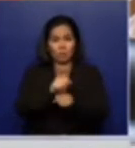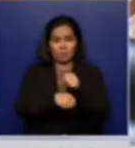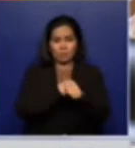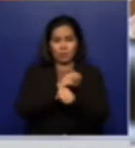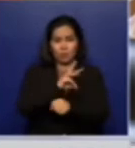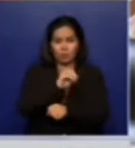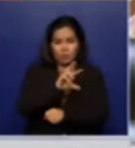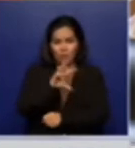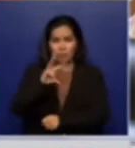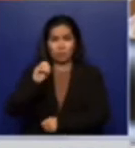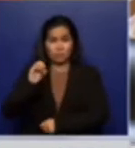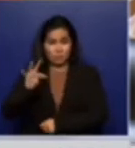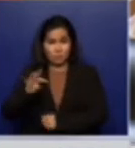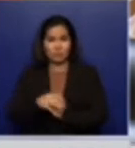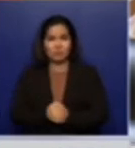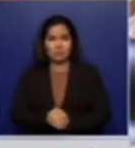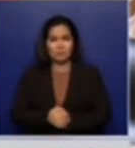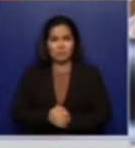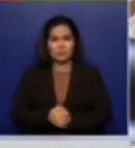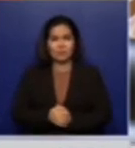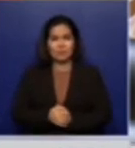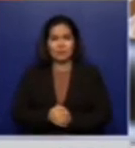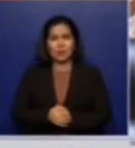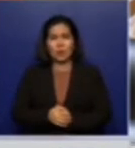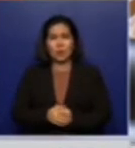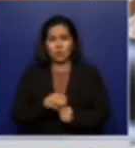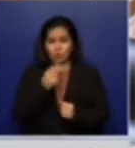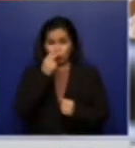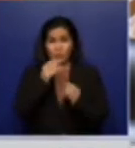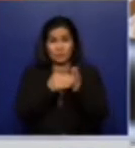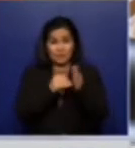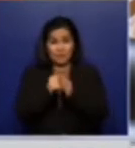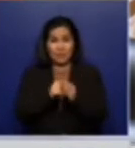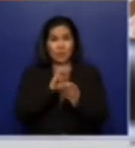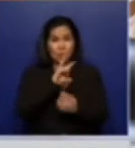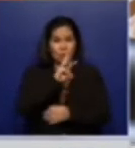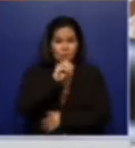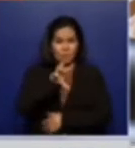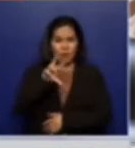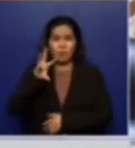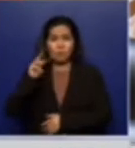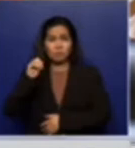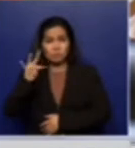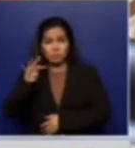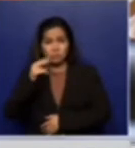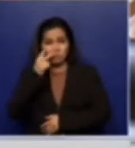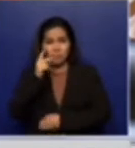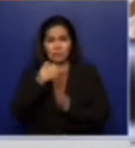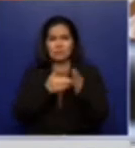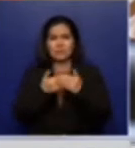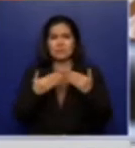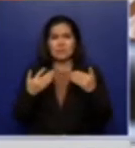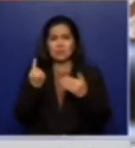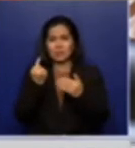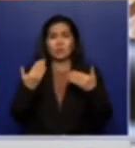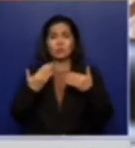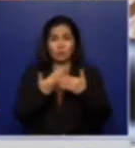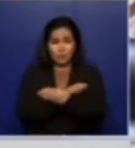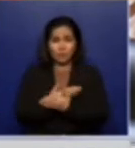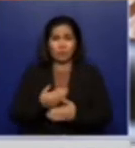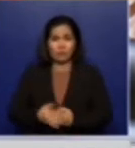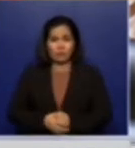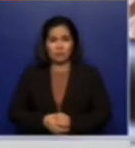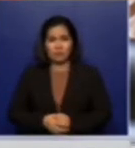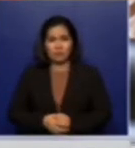าเนี่ยท่านประธานเล่มนะฮะเล่ม63กับ64ดูลักษณะนี้นะครับเปลี่ยนแต่สีนะฮะเปลี่ยนสีเท่านั้นเ